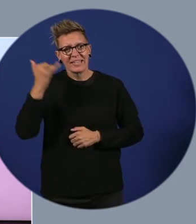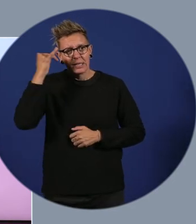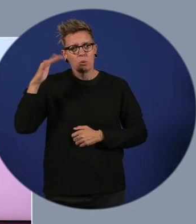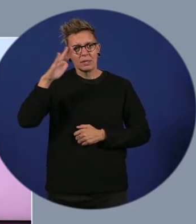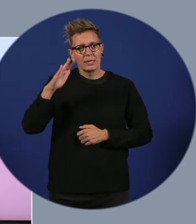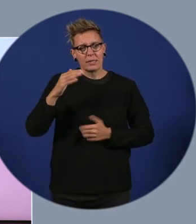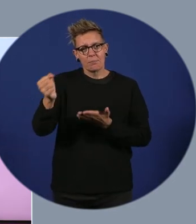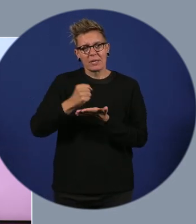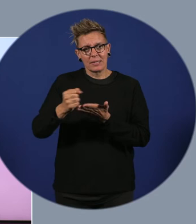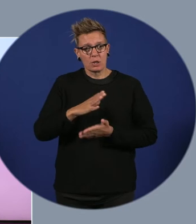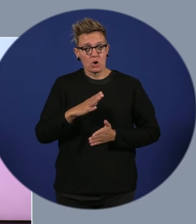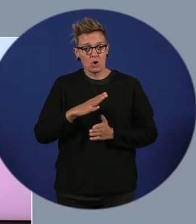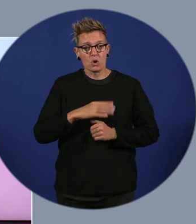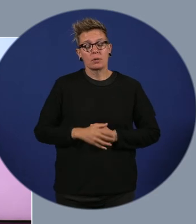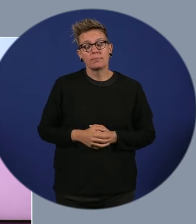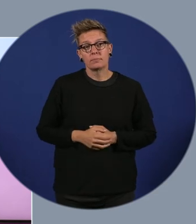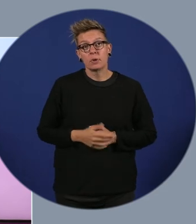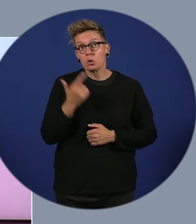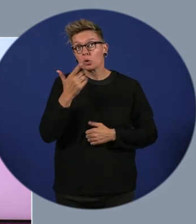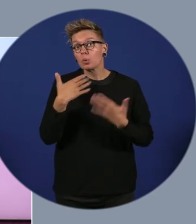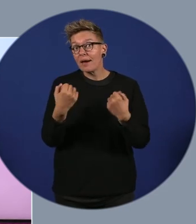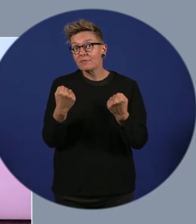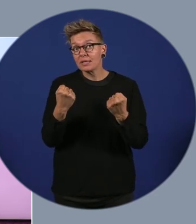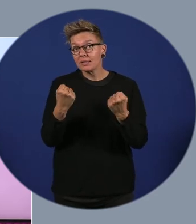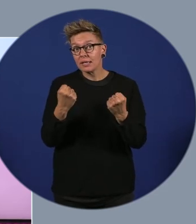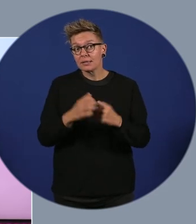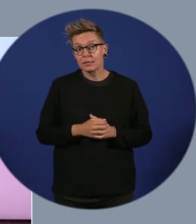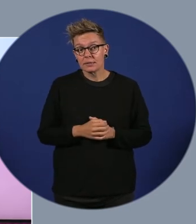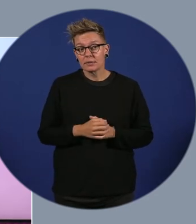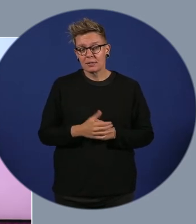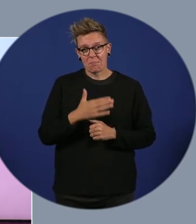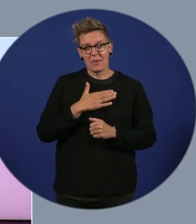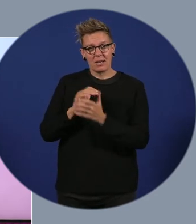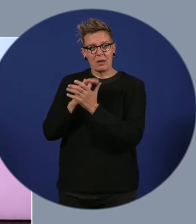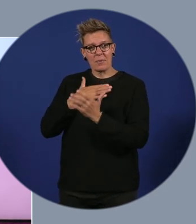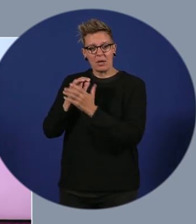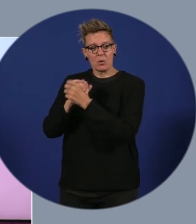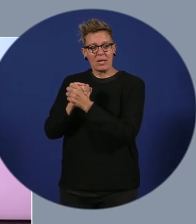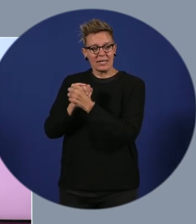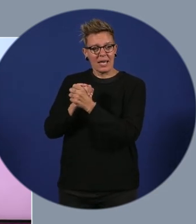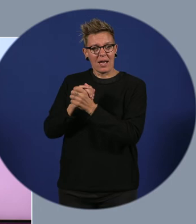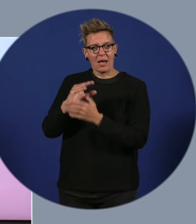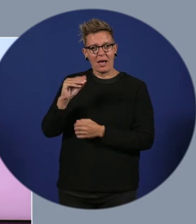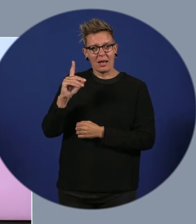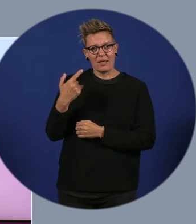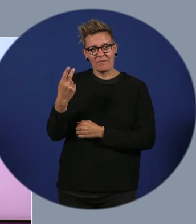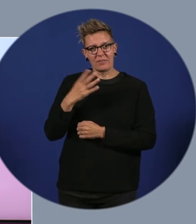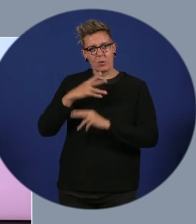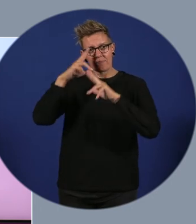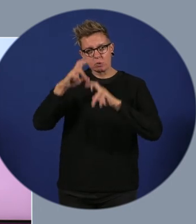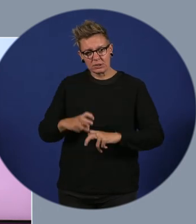grundade i. Och det där tror jag är ganska viktigt i min och min kollega Ali Abdelsades forskning som